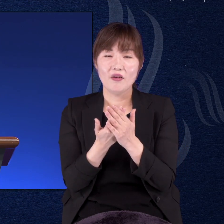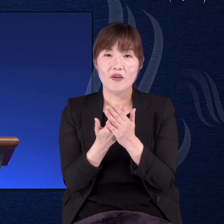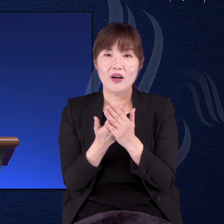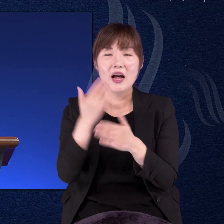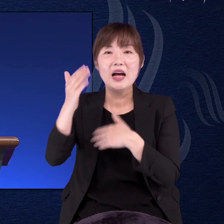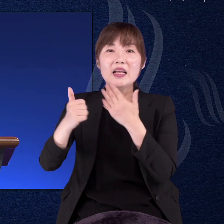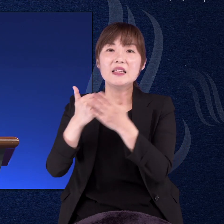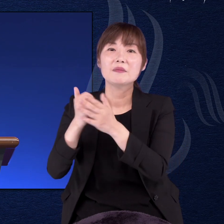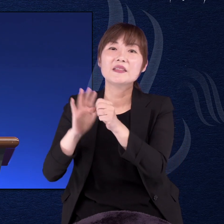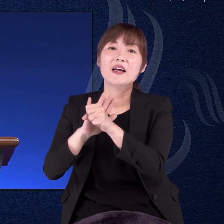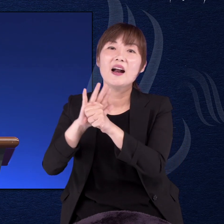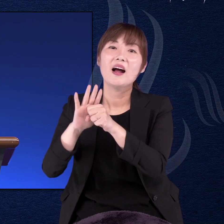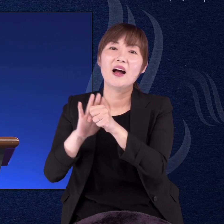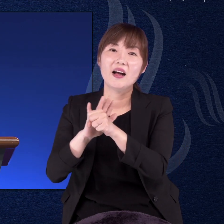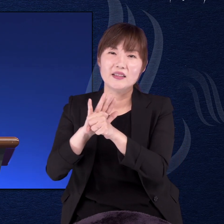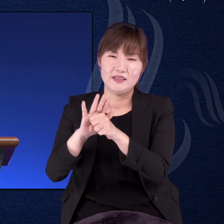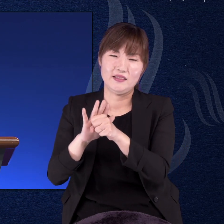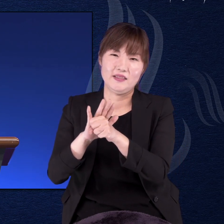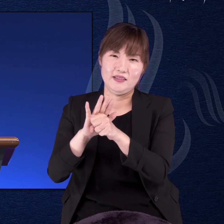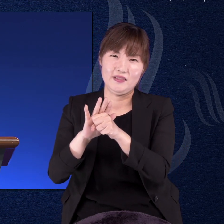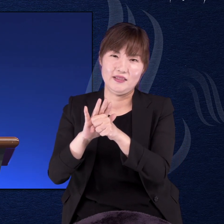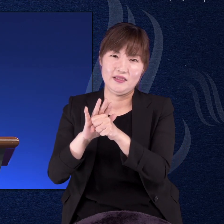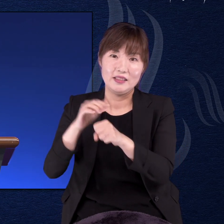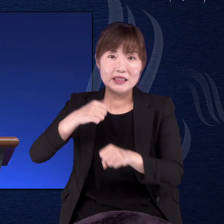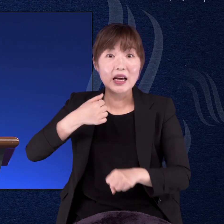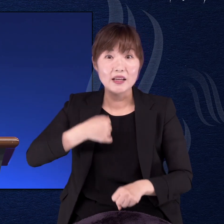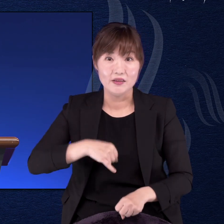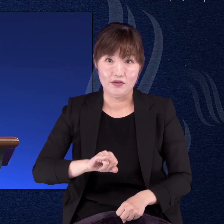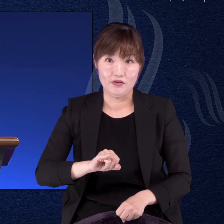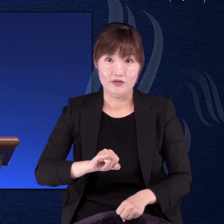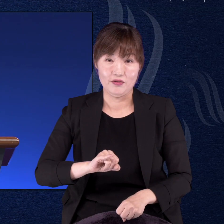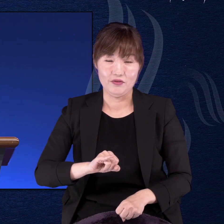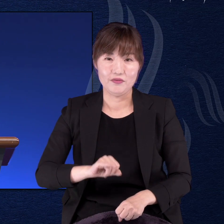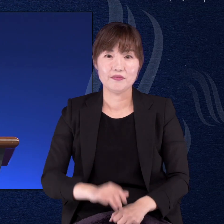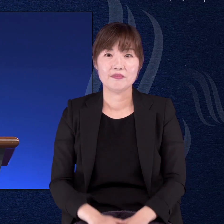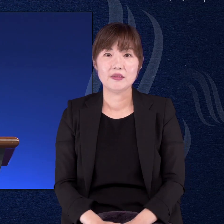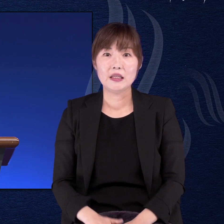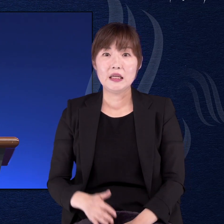그리고 내 이웃을 내 몸과 같이 사랑하는 아이.